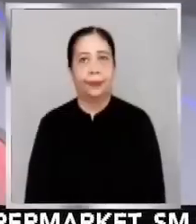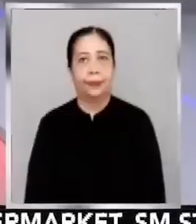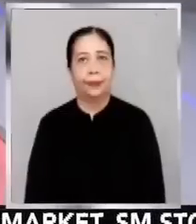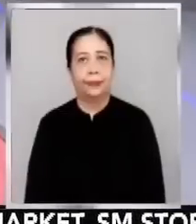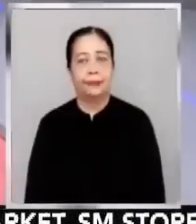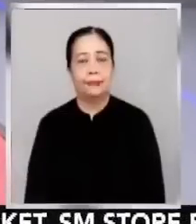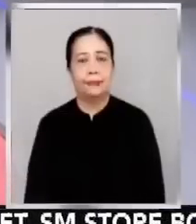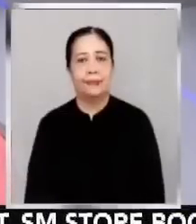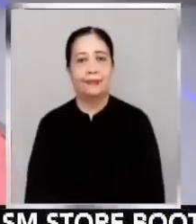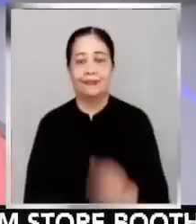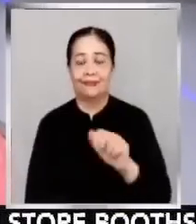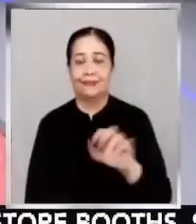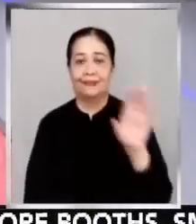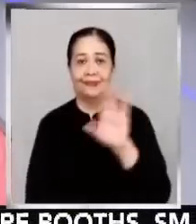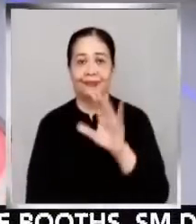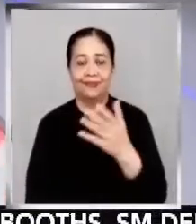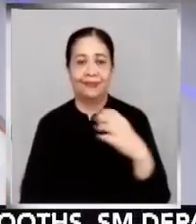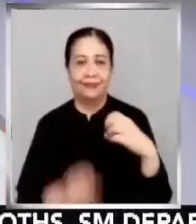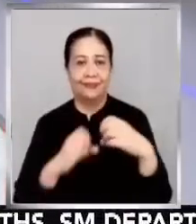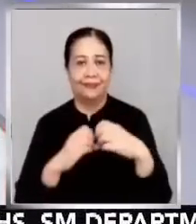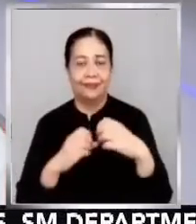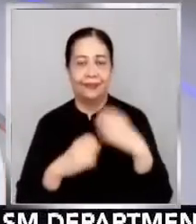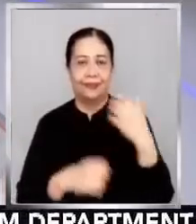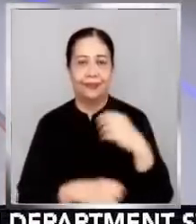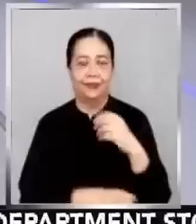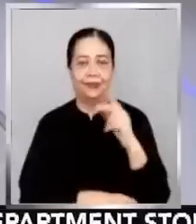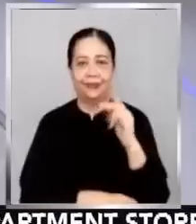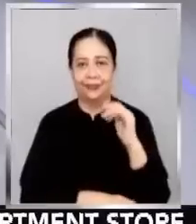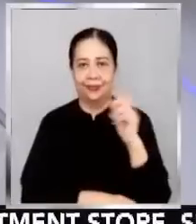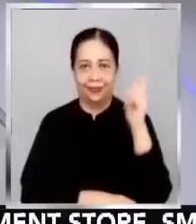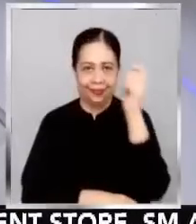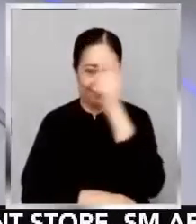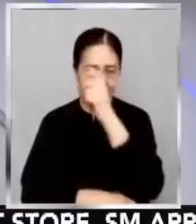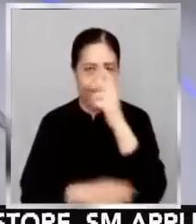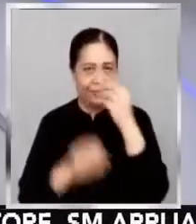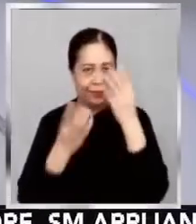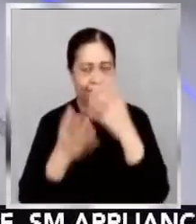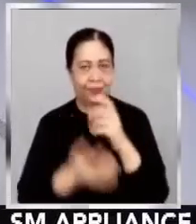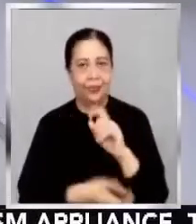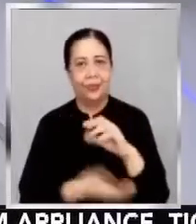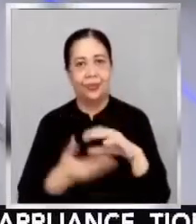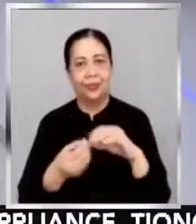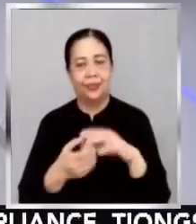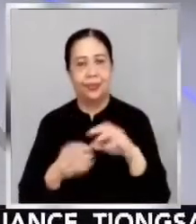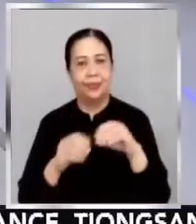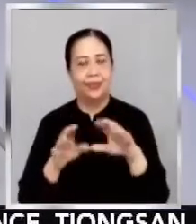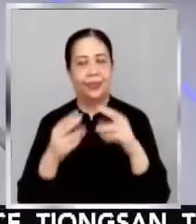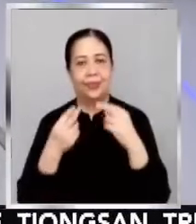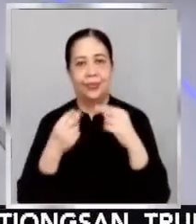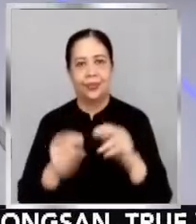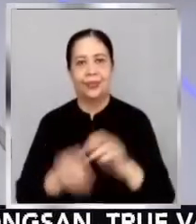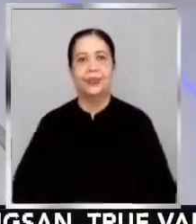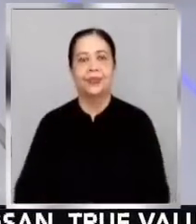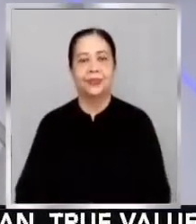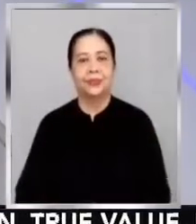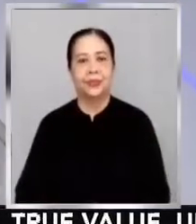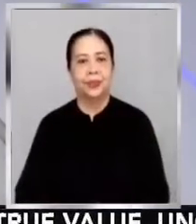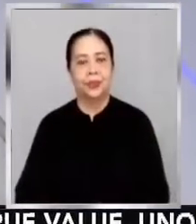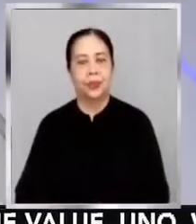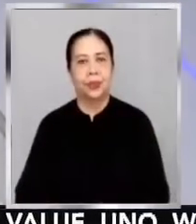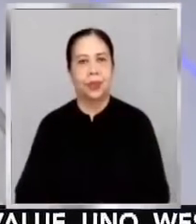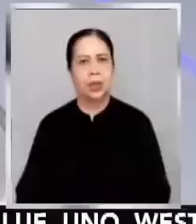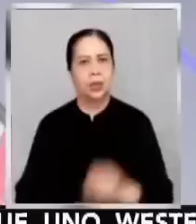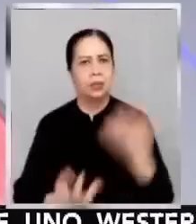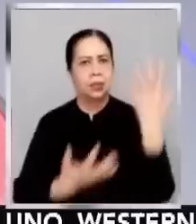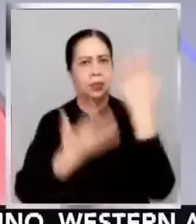Magandang hapon mga kapuso. Ako po ang inyong Kuya Kim na magbibigay sa inyo ng trivia sa likod ng mga trending na balita. Bumuo sa katanungan sa isang